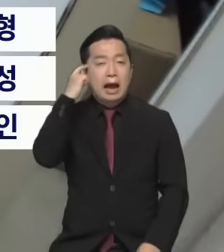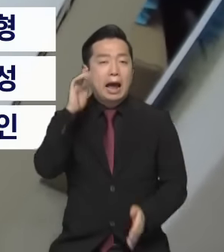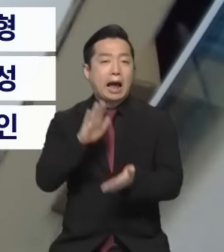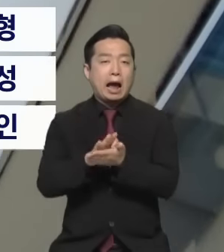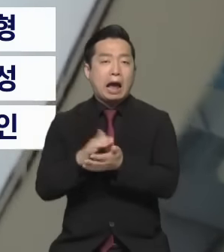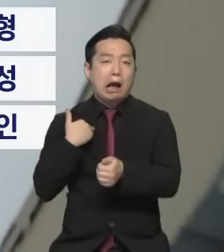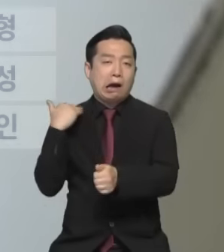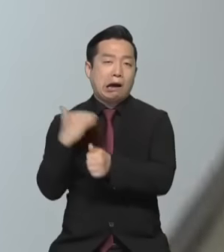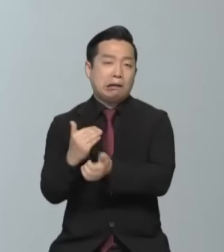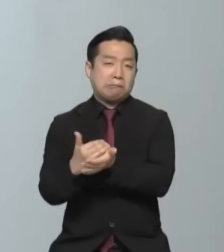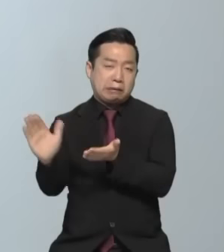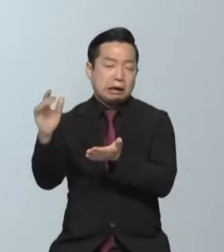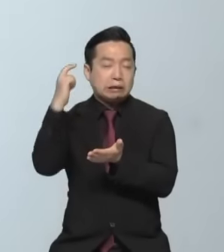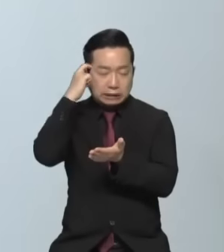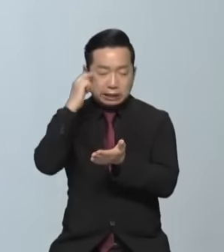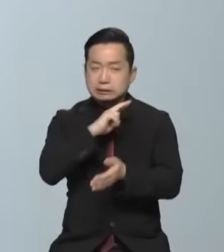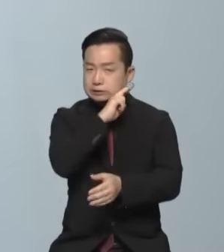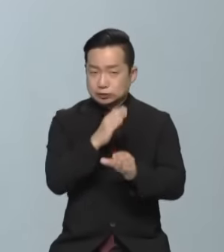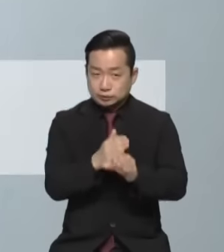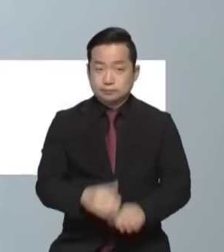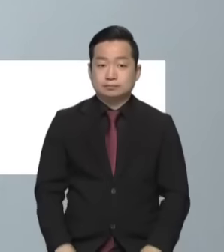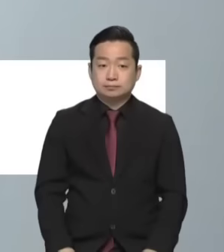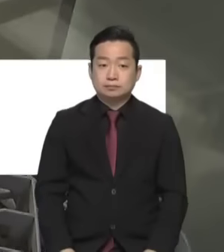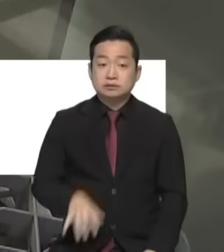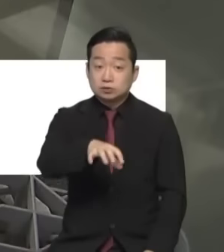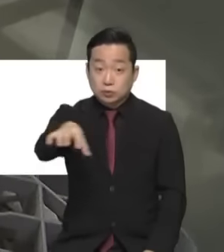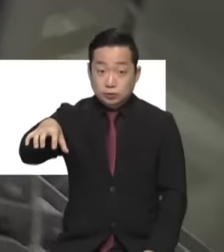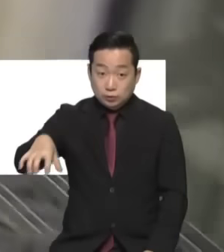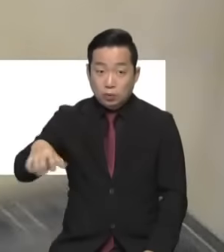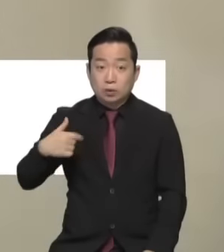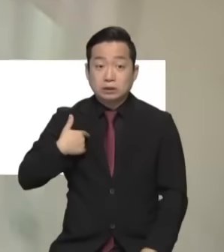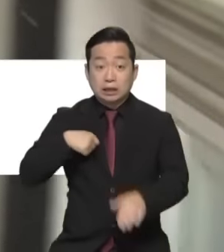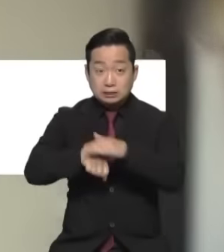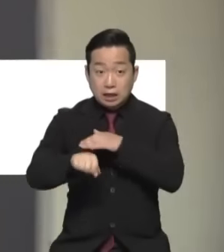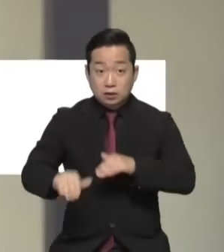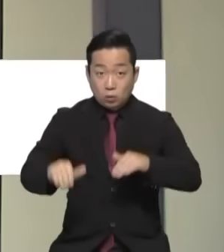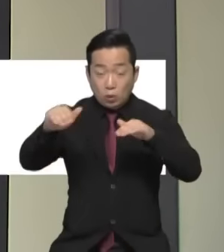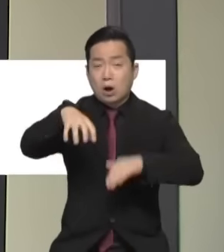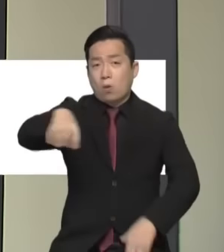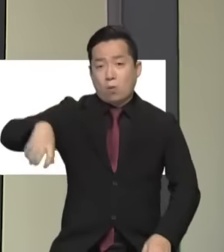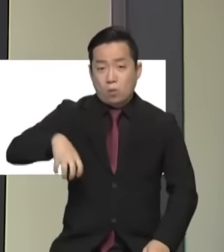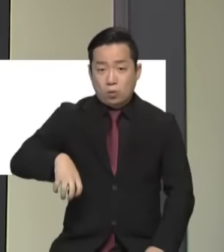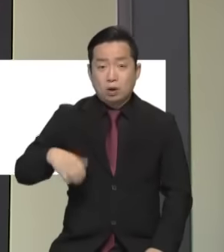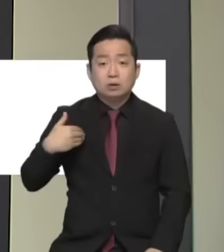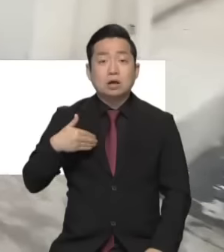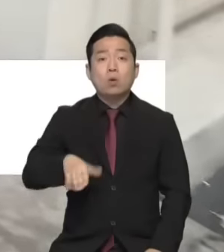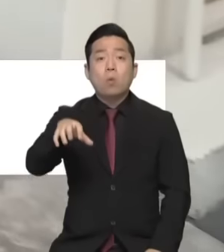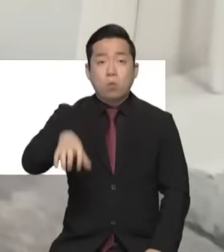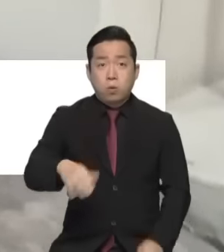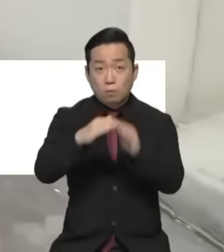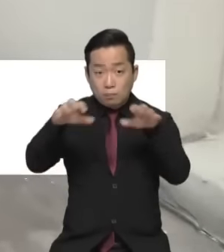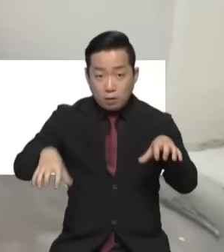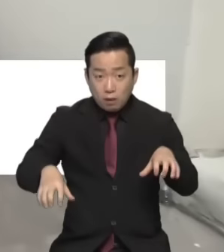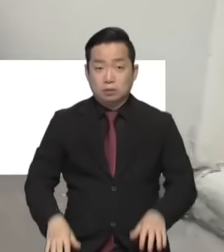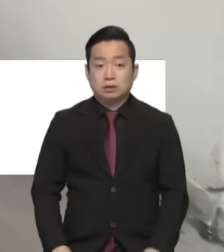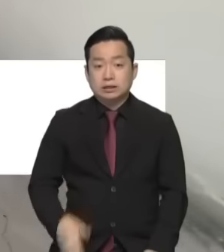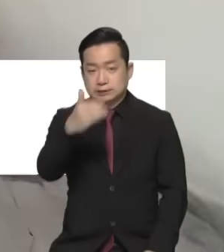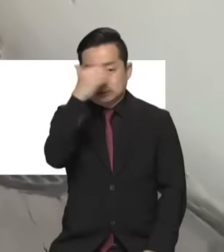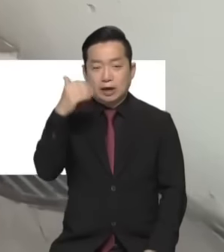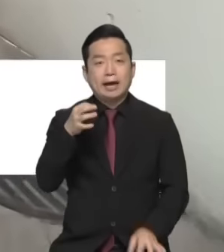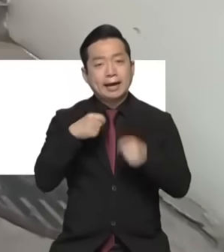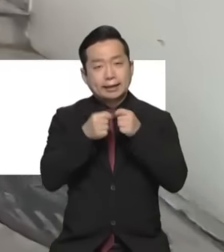하기 위한 의도로 의심하고 있습니다. 이 동네가 제가 나고 자란 동네예요. 내가 내 동네 가서 한번 청년으로서 자영업을